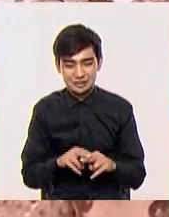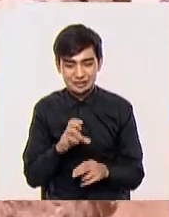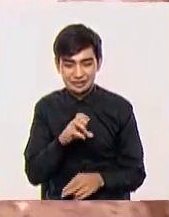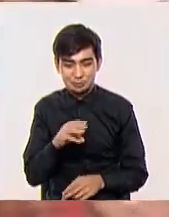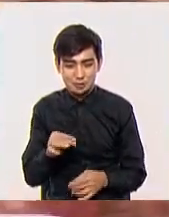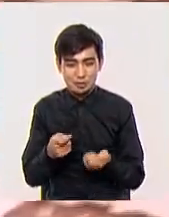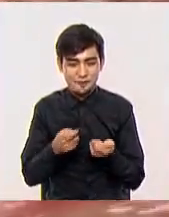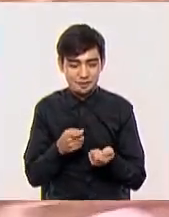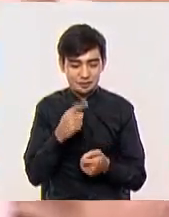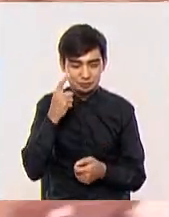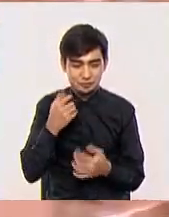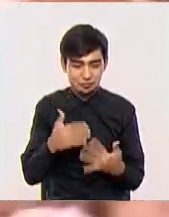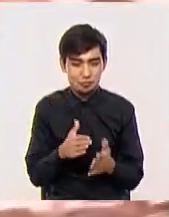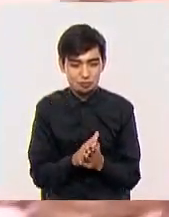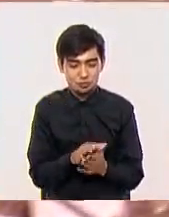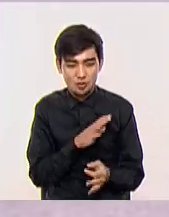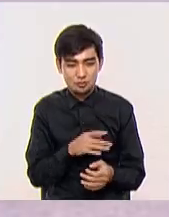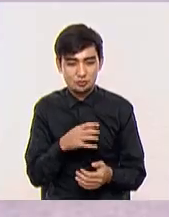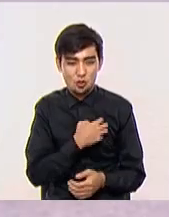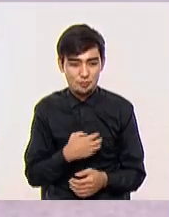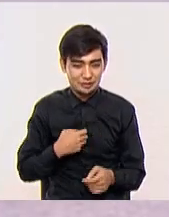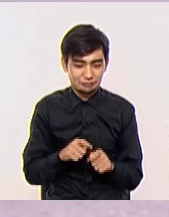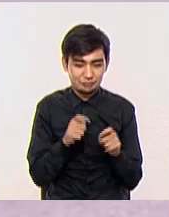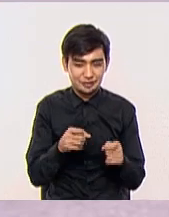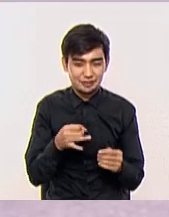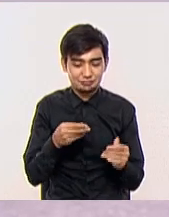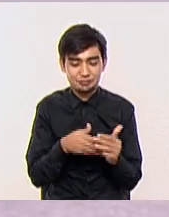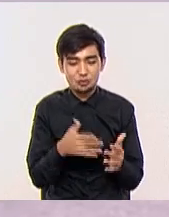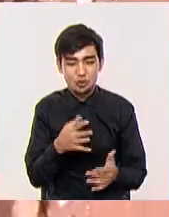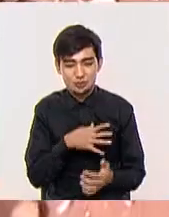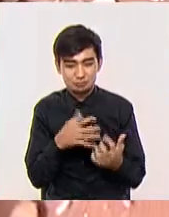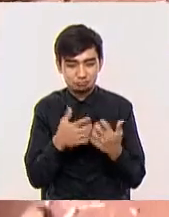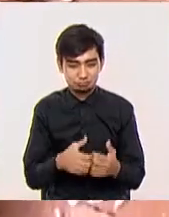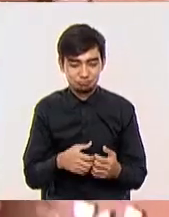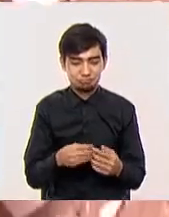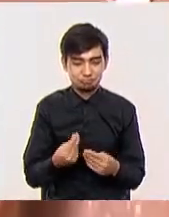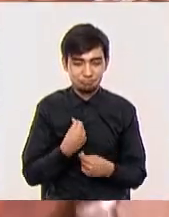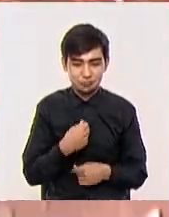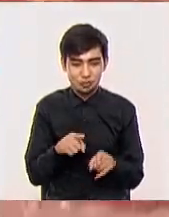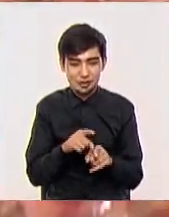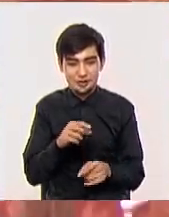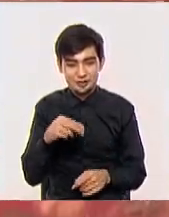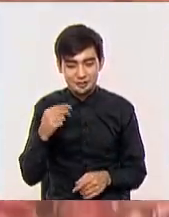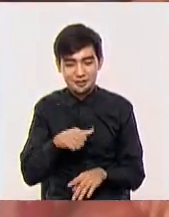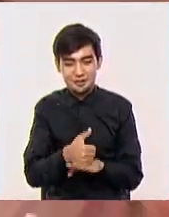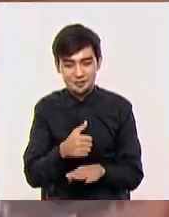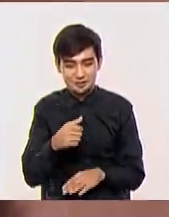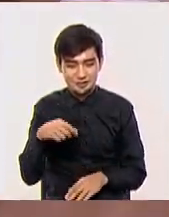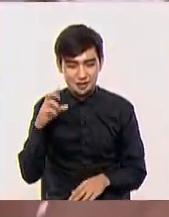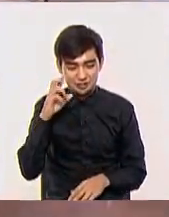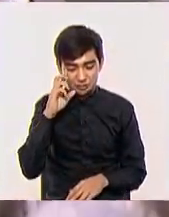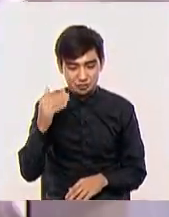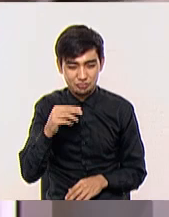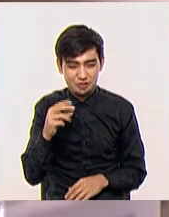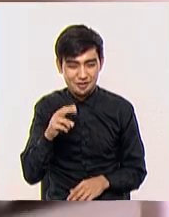к правительству с просьбой создать комиссию и возместить им ущерб. Глава государства Касым-Жомарт Токаев поручил провести